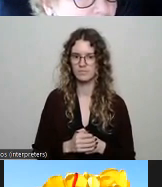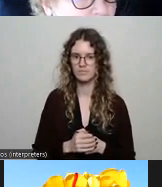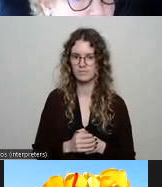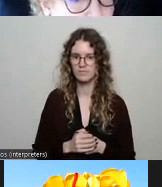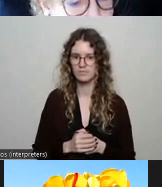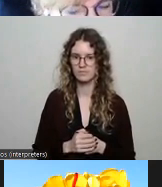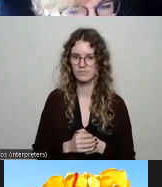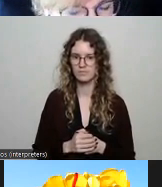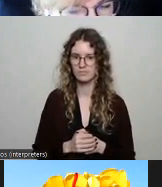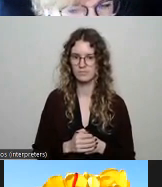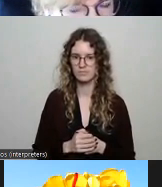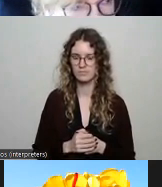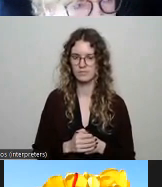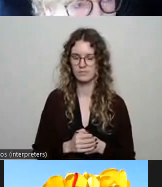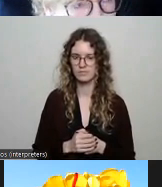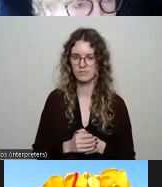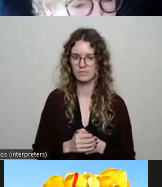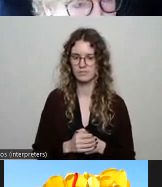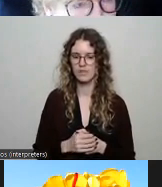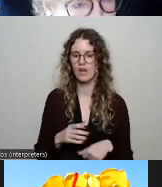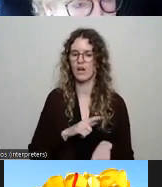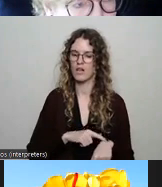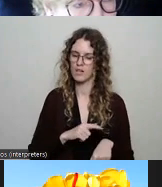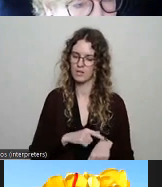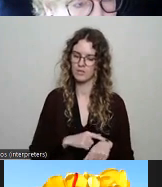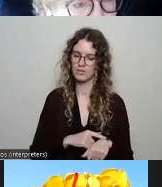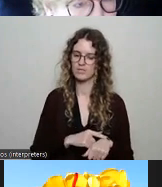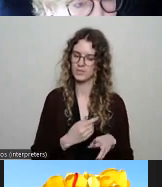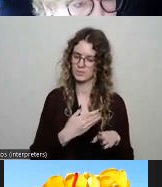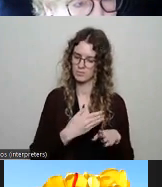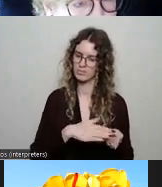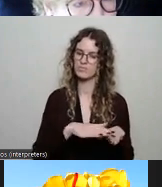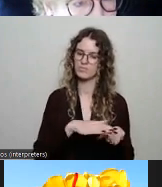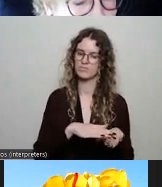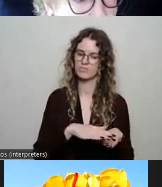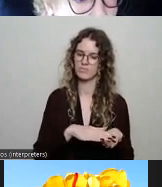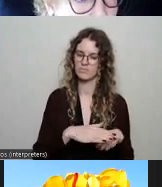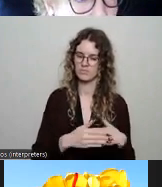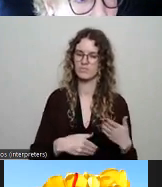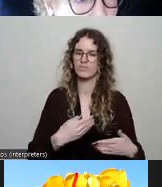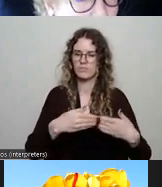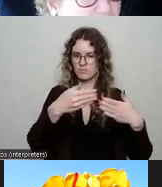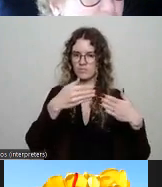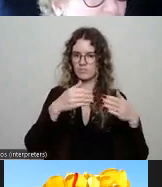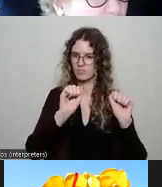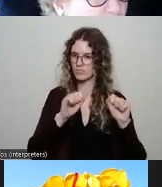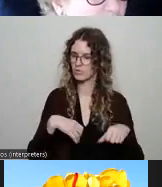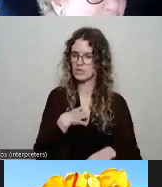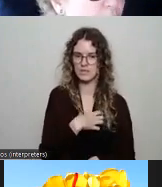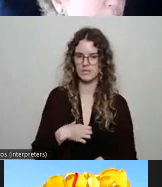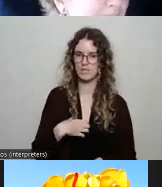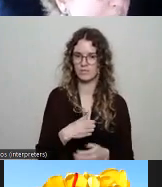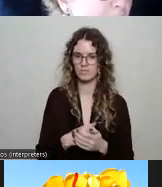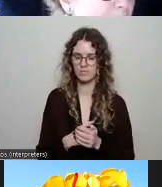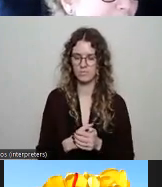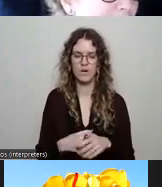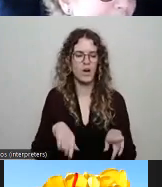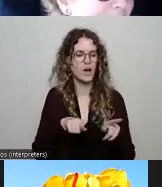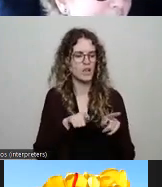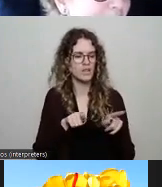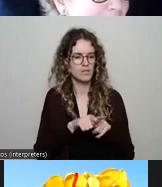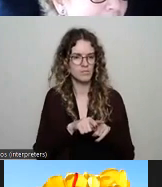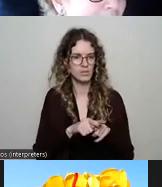Sakant, investuok laiko tam, kad tu jį jo turėtume, tai yra labai svarbu. Ir čia galiu dar truputėlį papildyti.